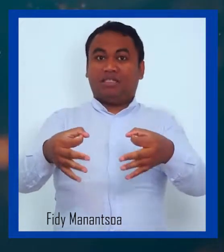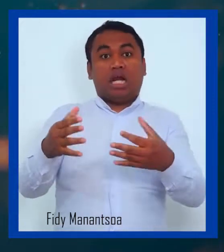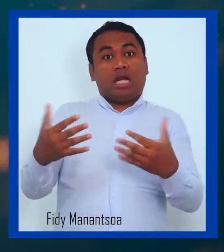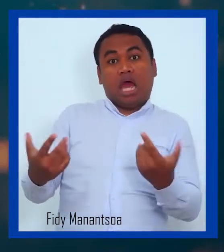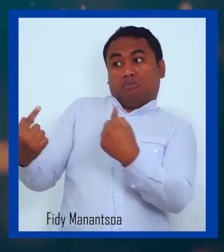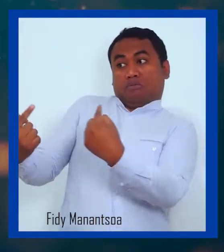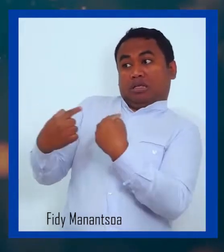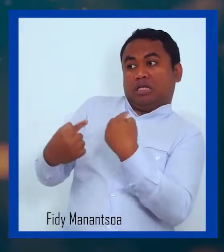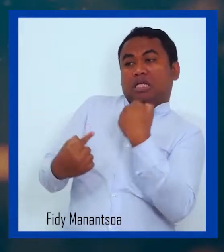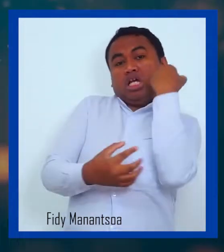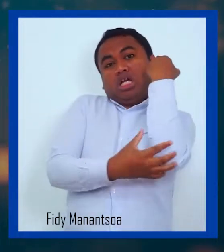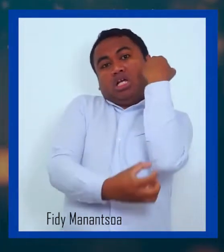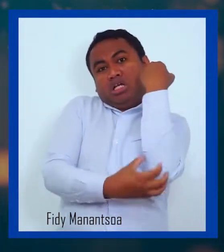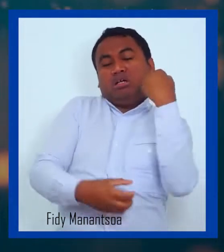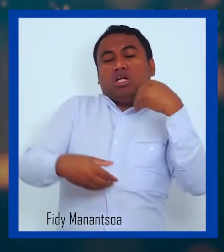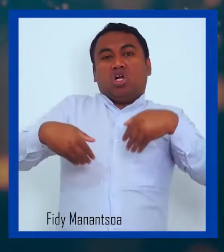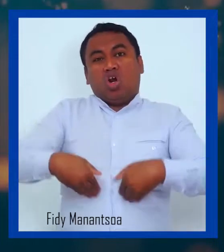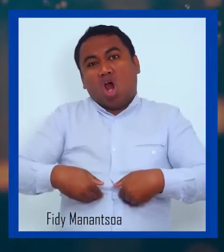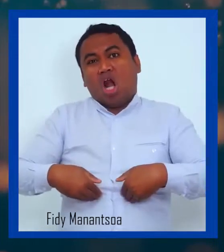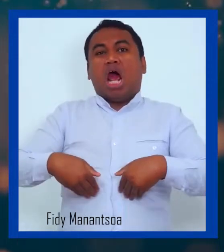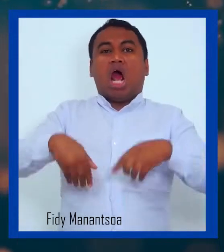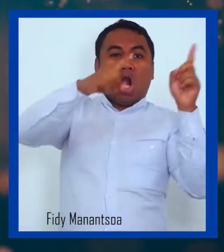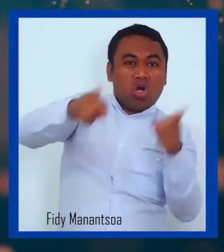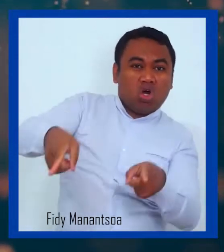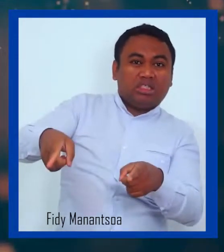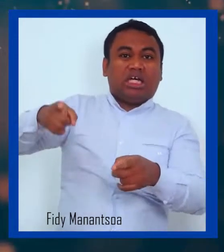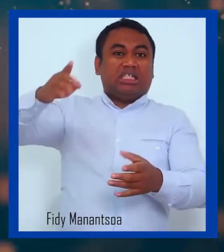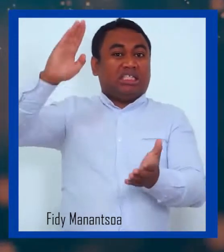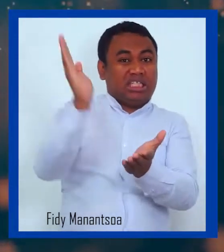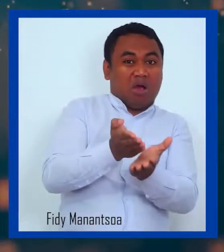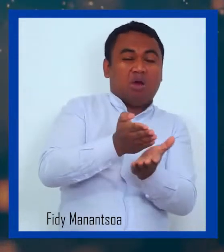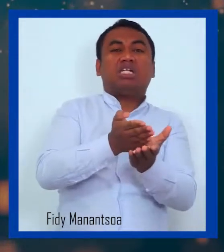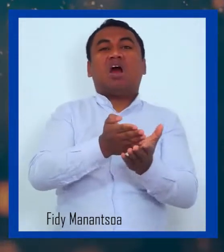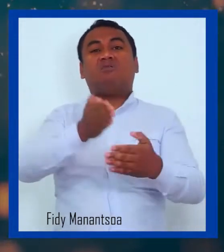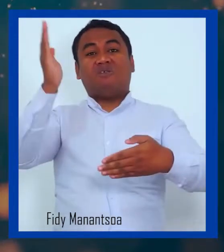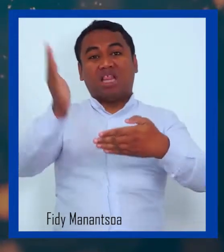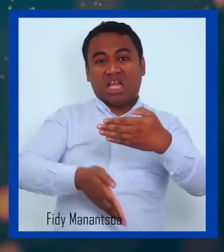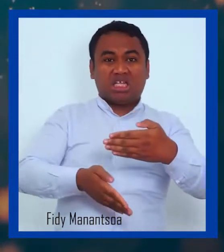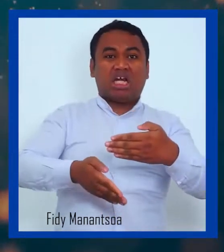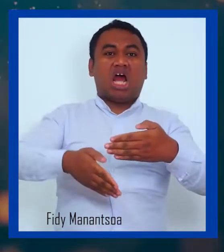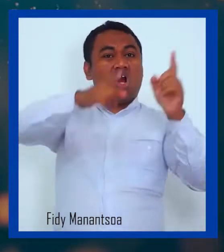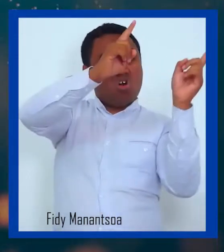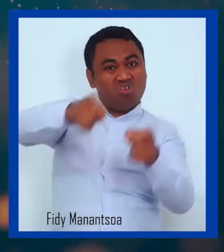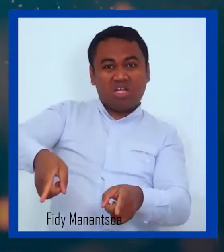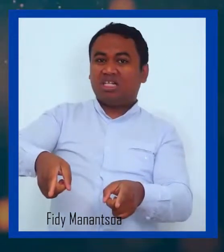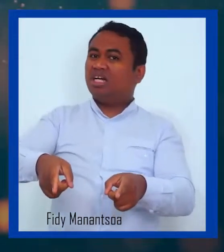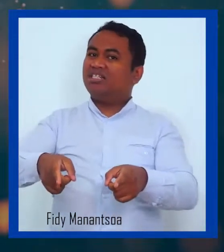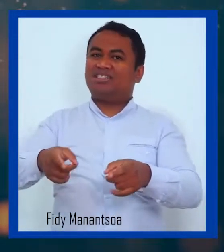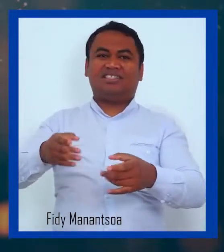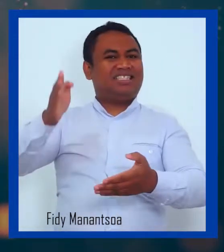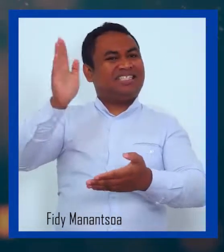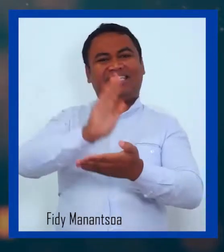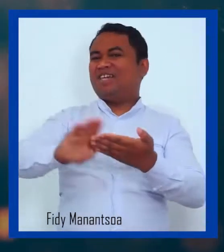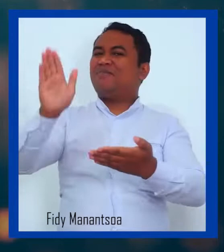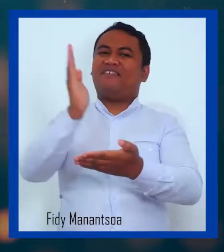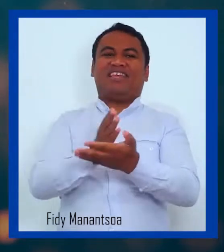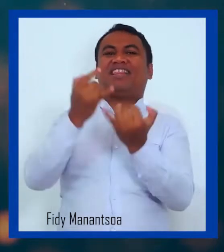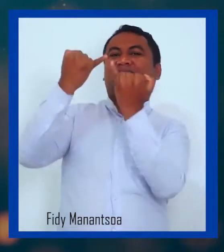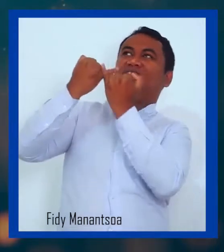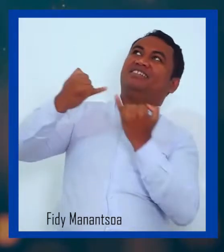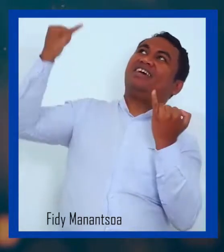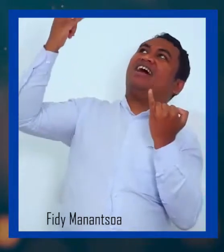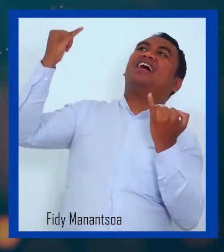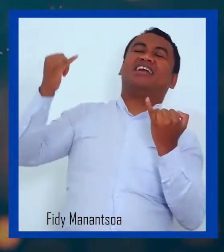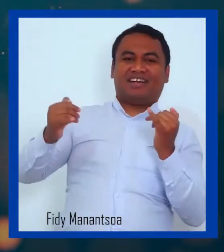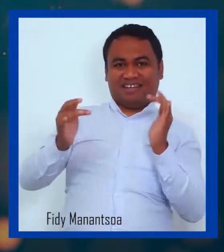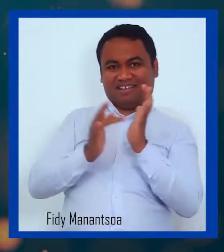misy ny fanenjehana vao izy izy, mosary, loza, sabatra, fahafatesana, fahoriana sa inona, tsisy ahasaraka antsika amin'ny fitiavan'i Kristy izany